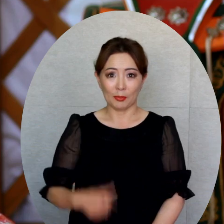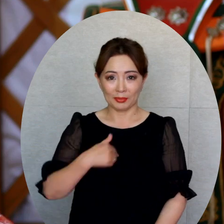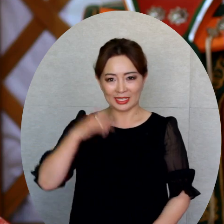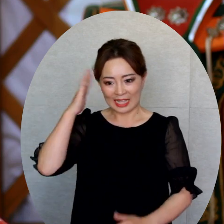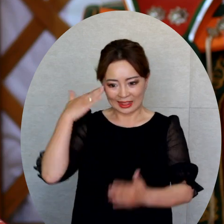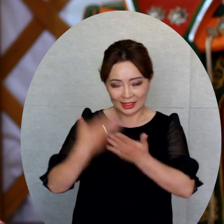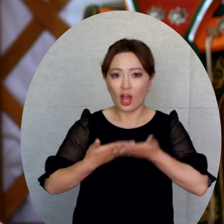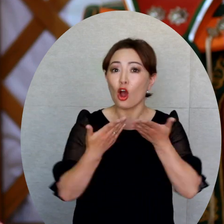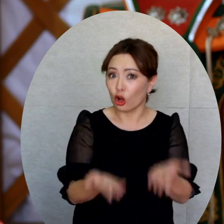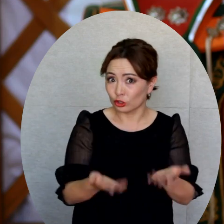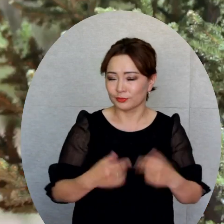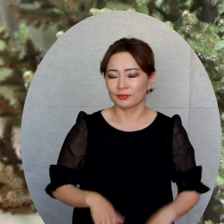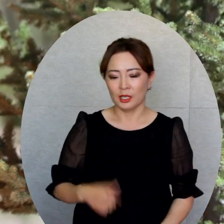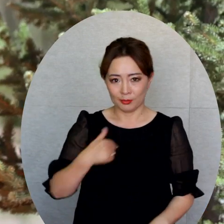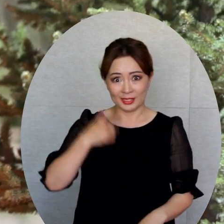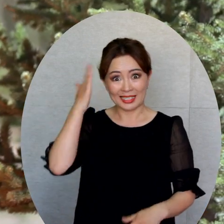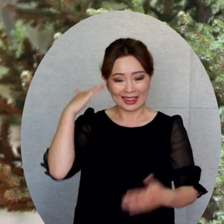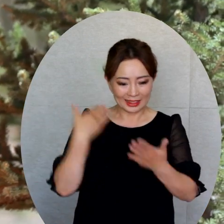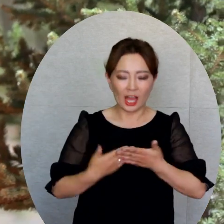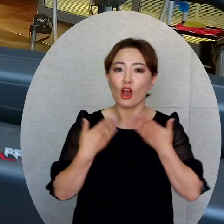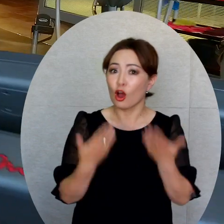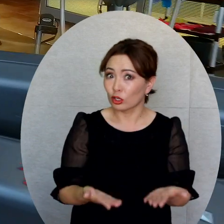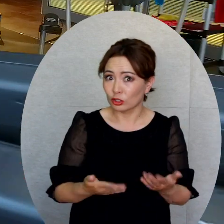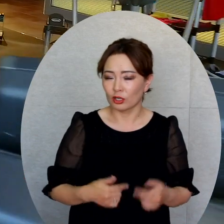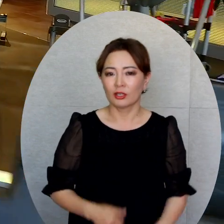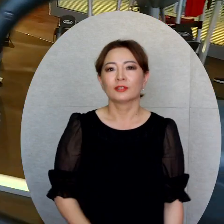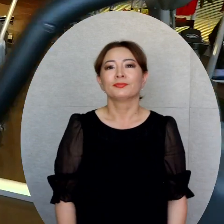비산타옥너 비산타옥너